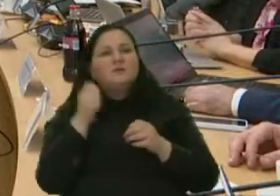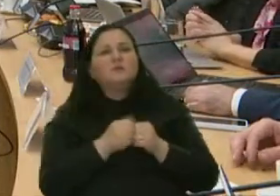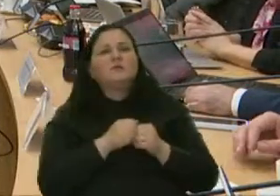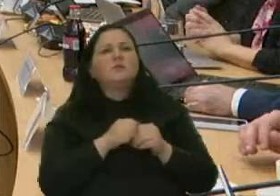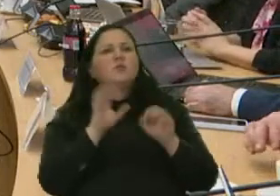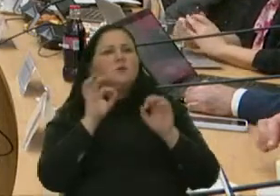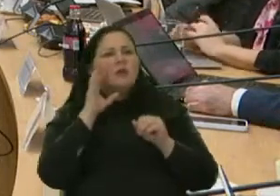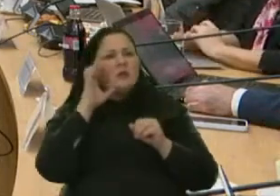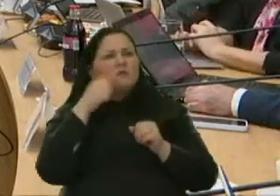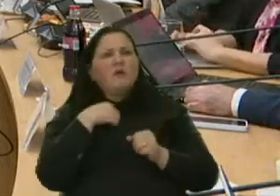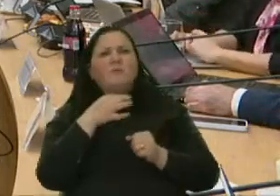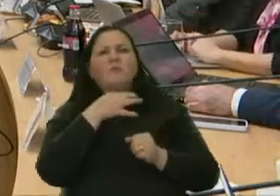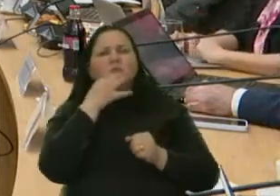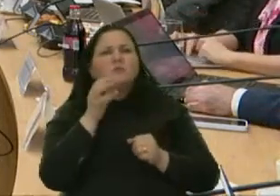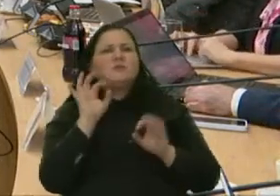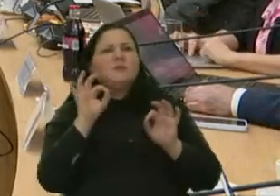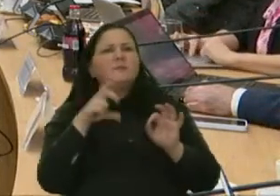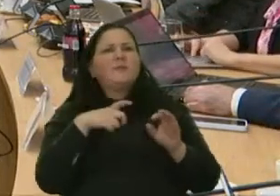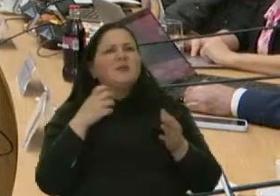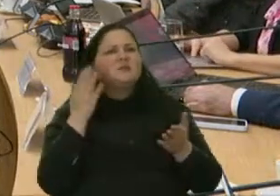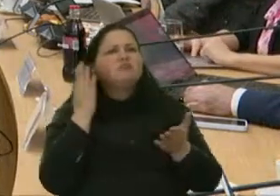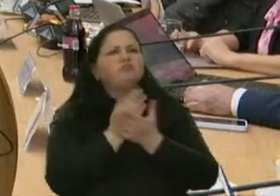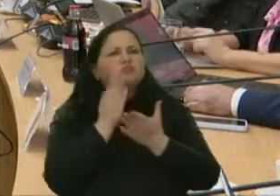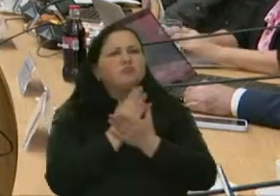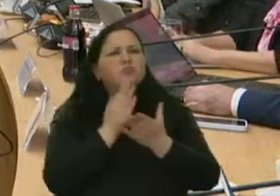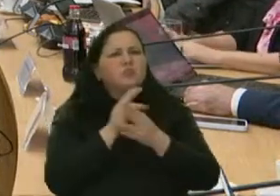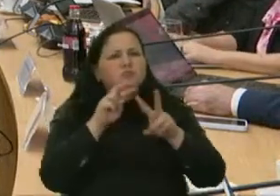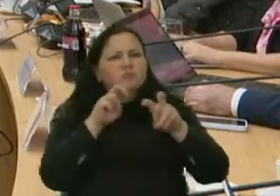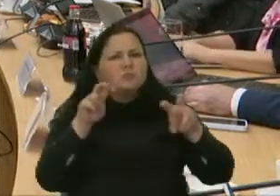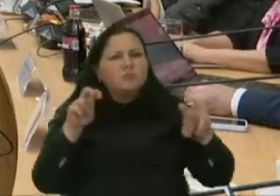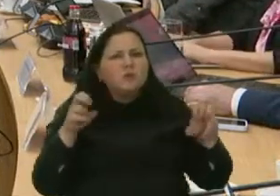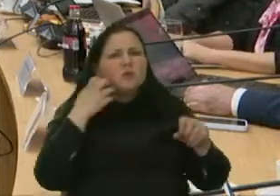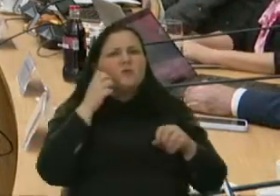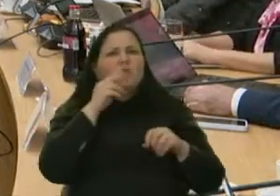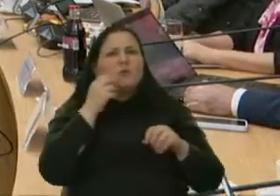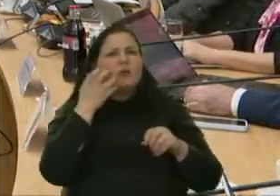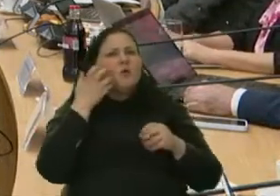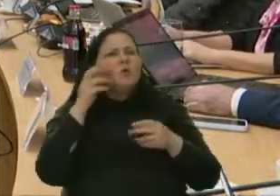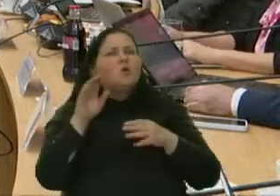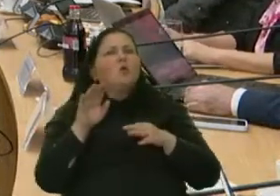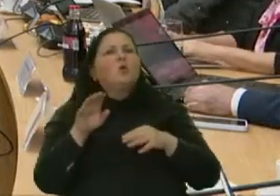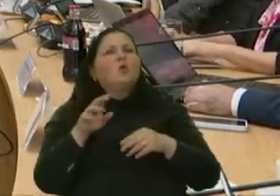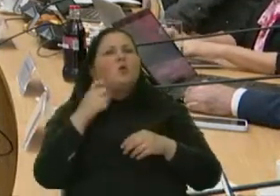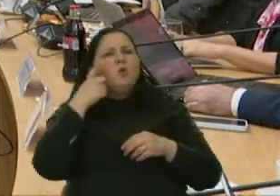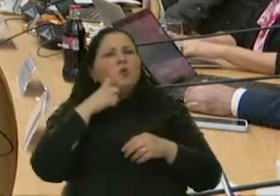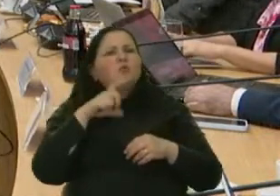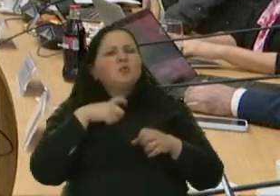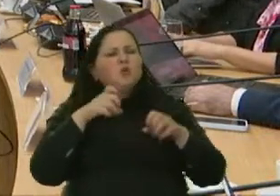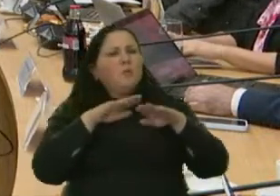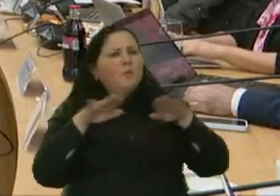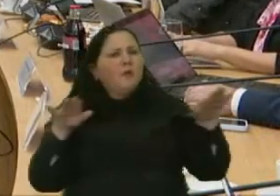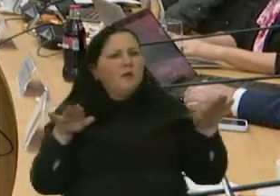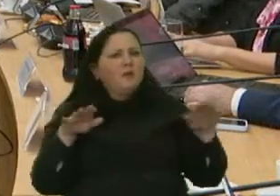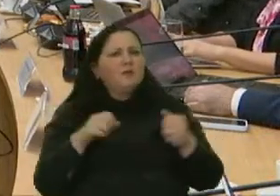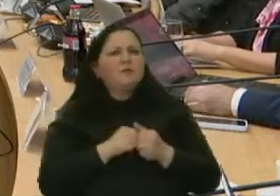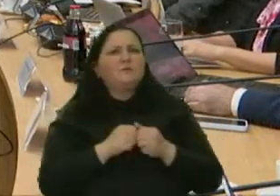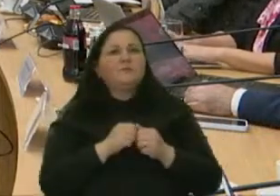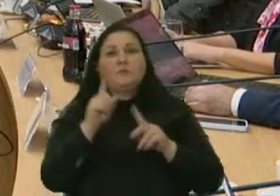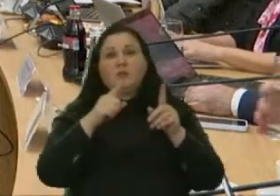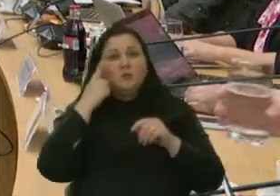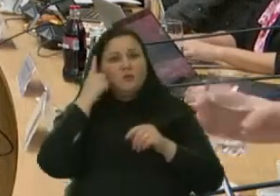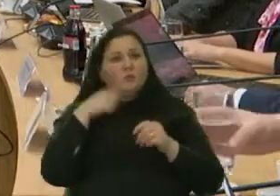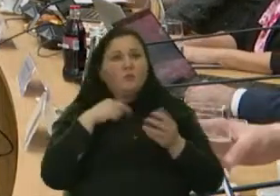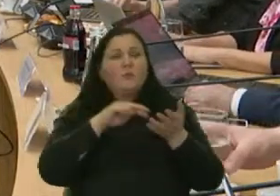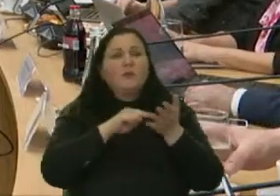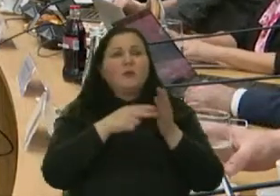bună credință m am spus că e bine să ne documentăm când vorbim că Cluj are un anumit standard de la care nu putem coborâ dacă nu știu mă pregătesc și